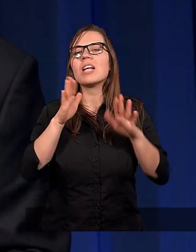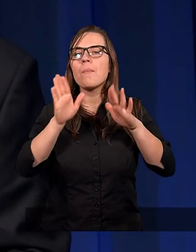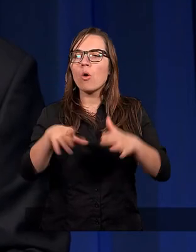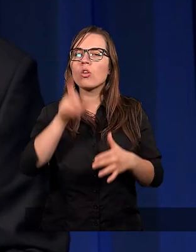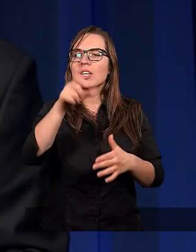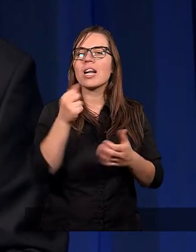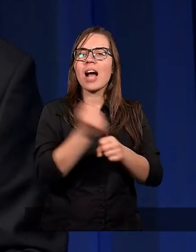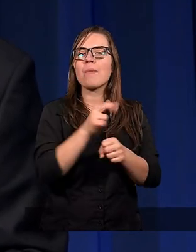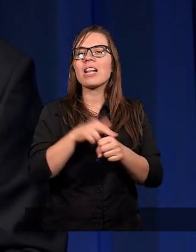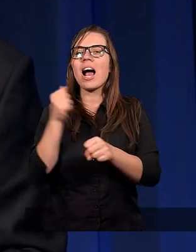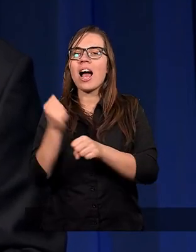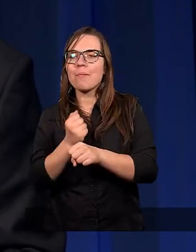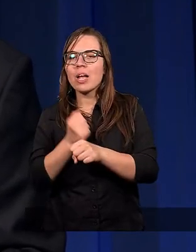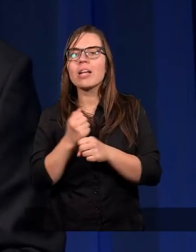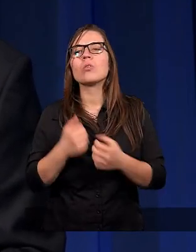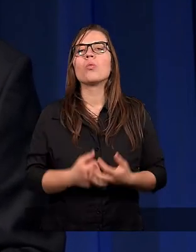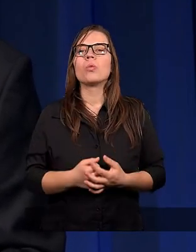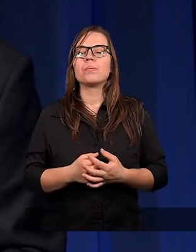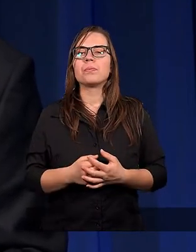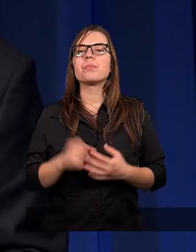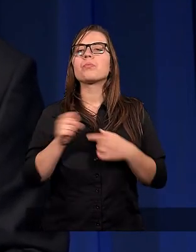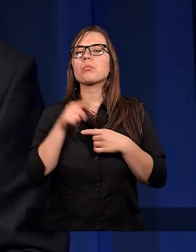z siebie kamienia na kamieniu.